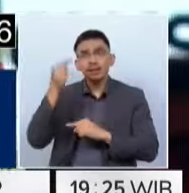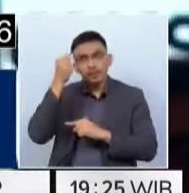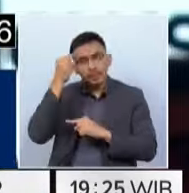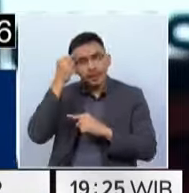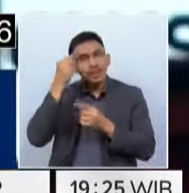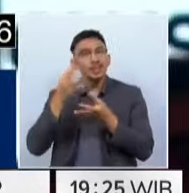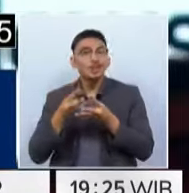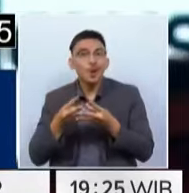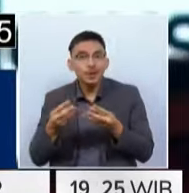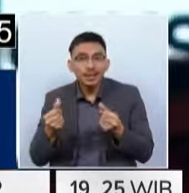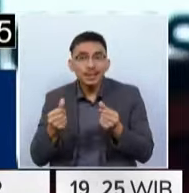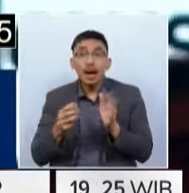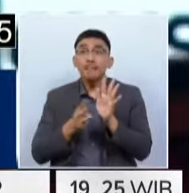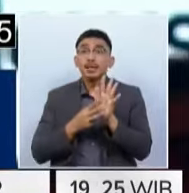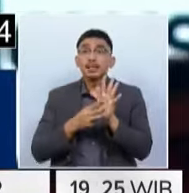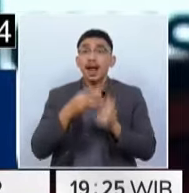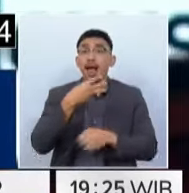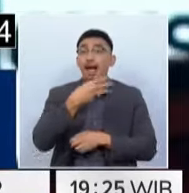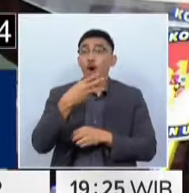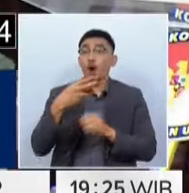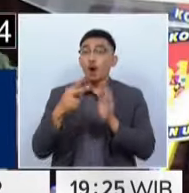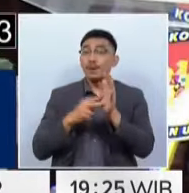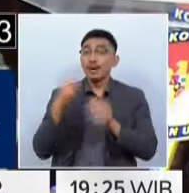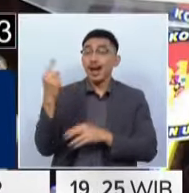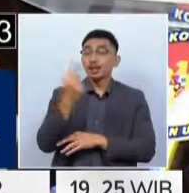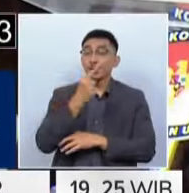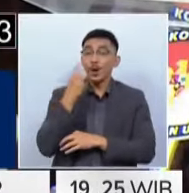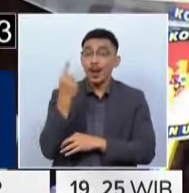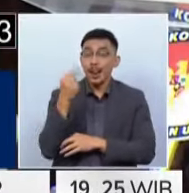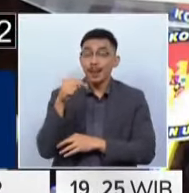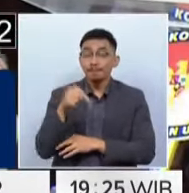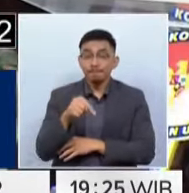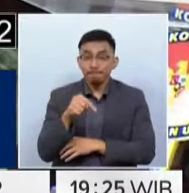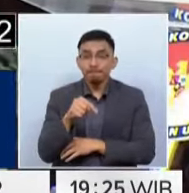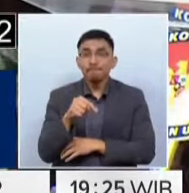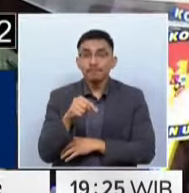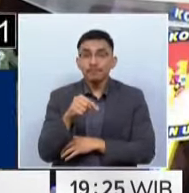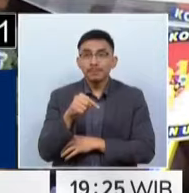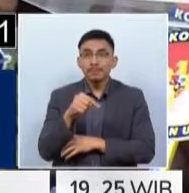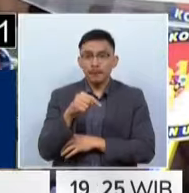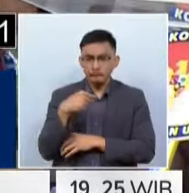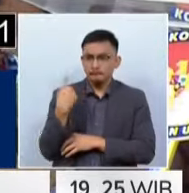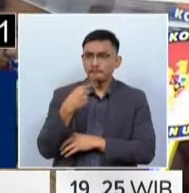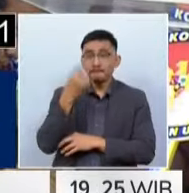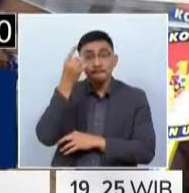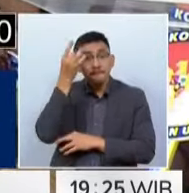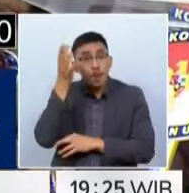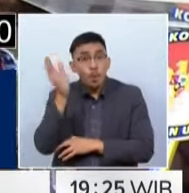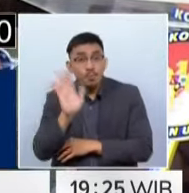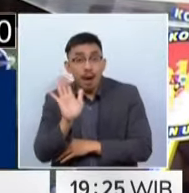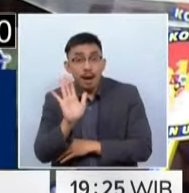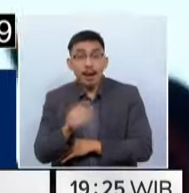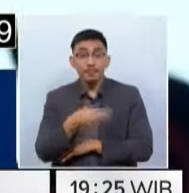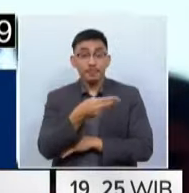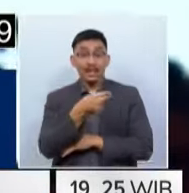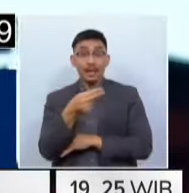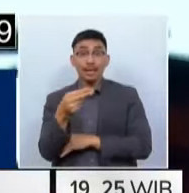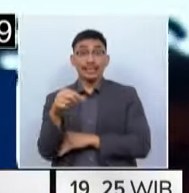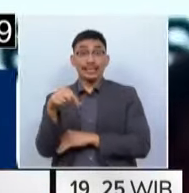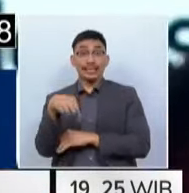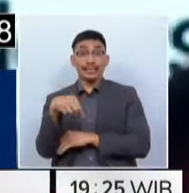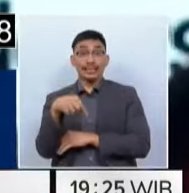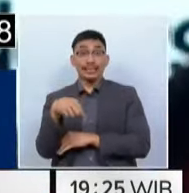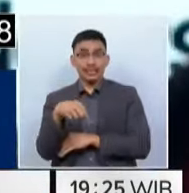nasional dalam konteks kekinian dan tentu saja kita tidak pernah lupa Indonesia lalu setia pada